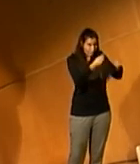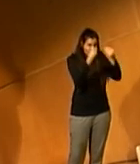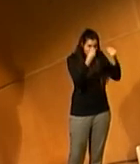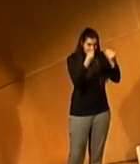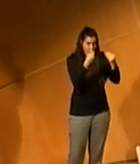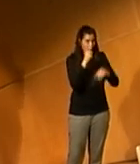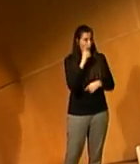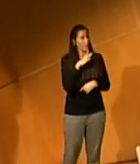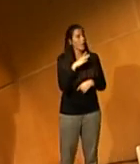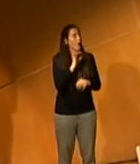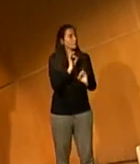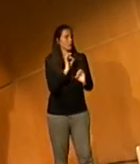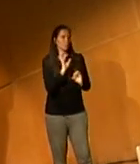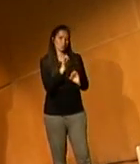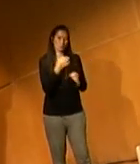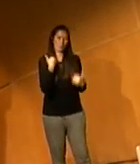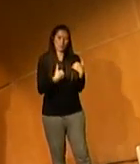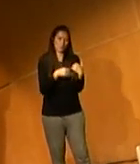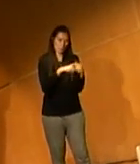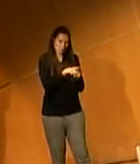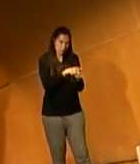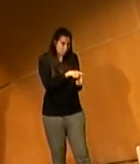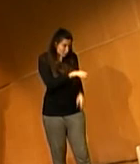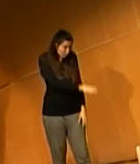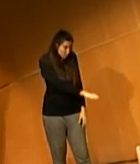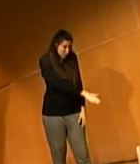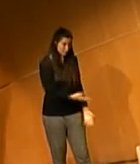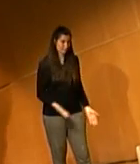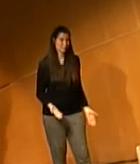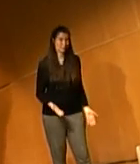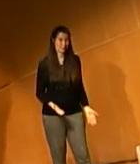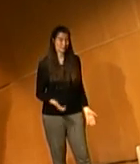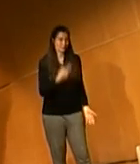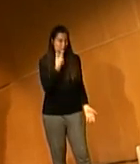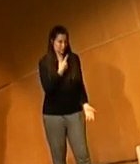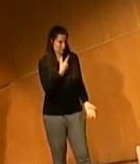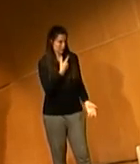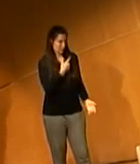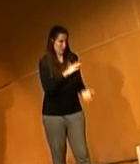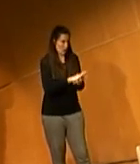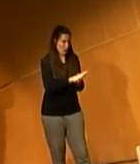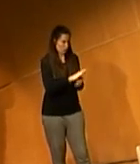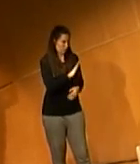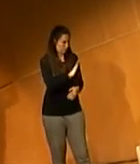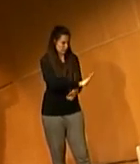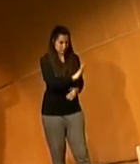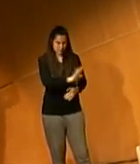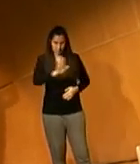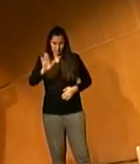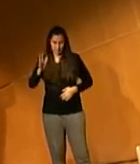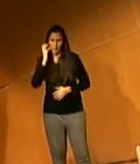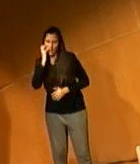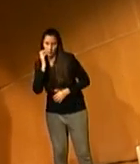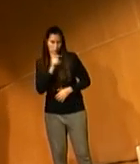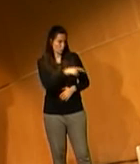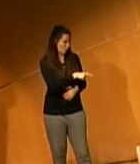de la petite enfance aussi. Donc, c'est comment on fait à l'adolescence, à la petite enfance. Enfin, je veux dire, c'est quand même une question